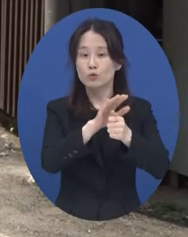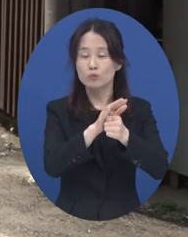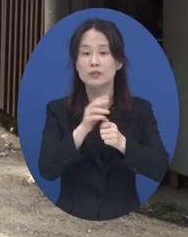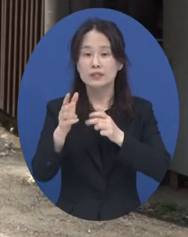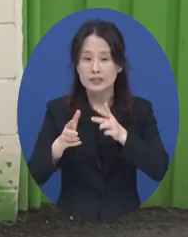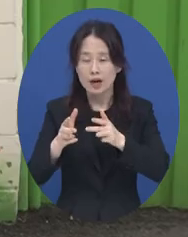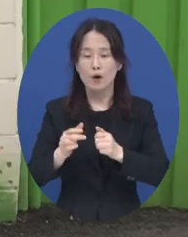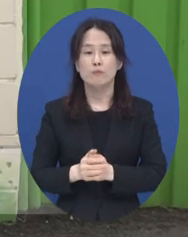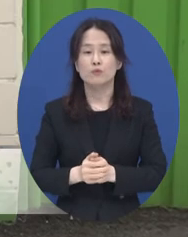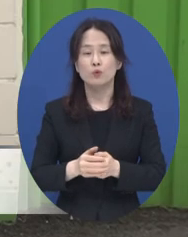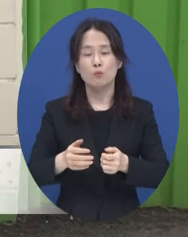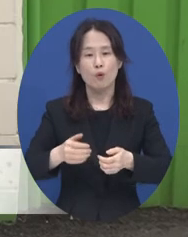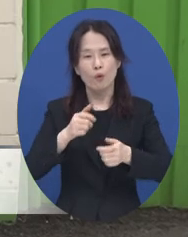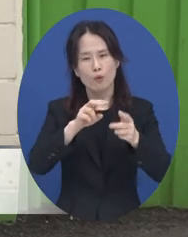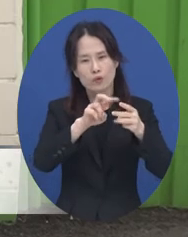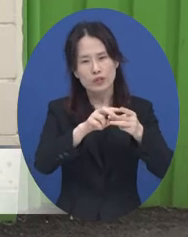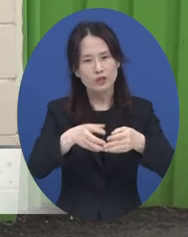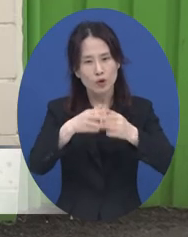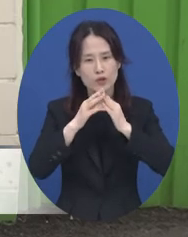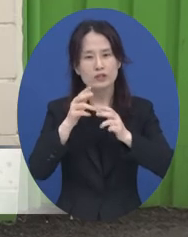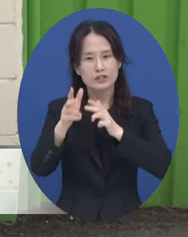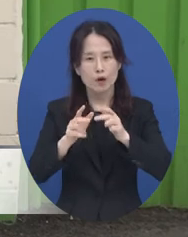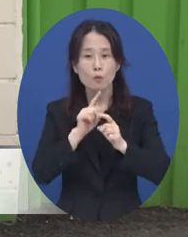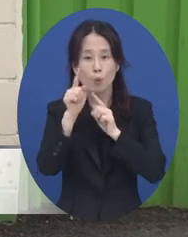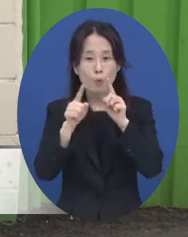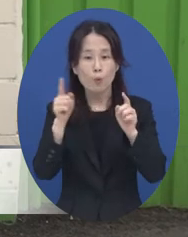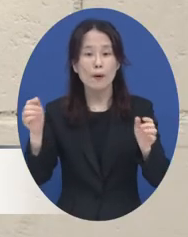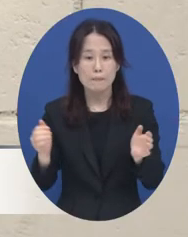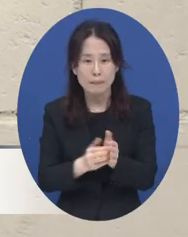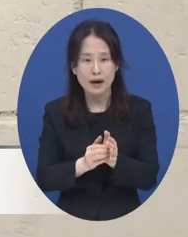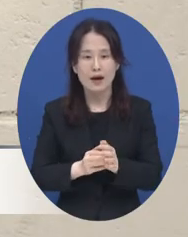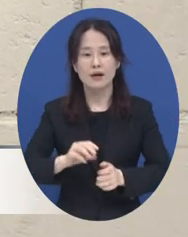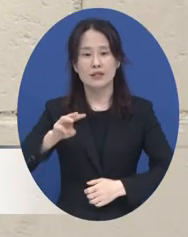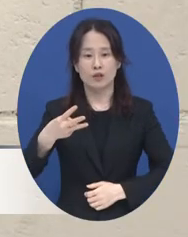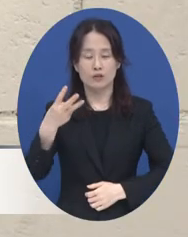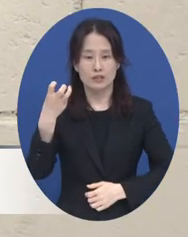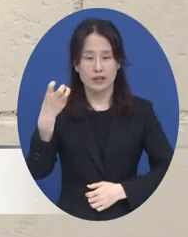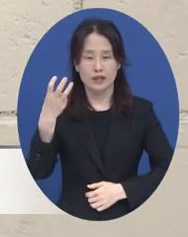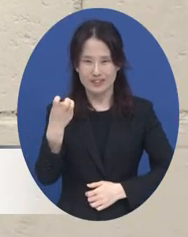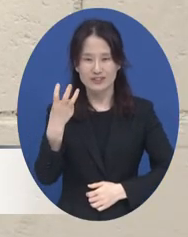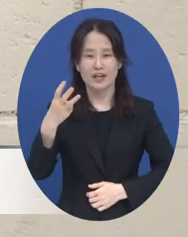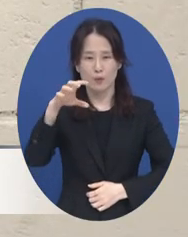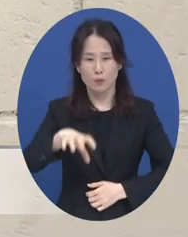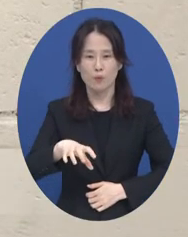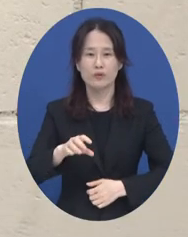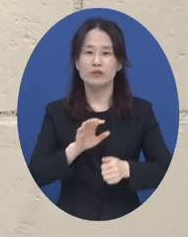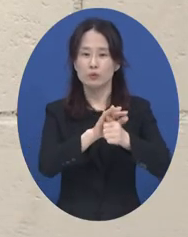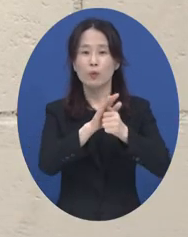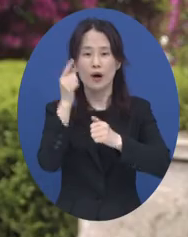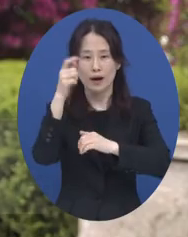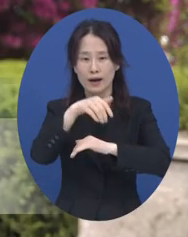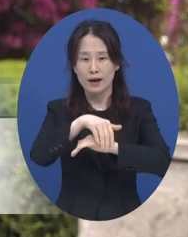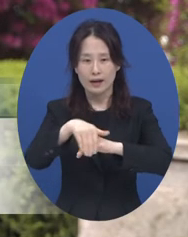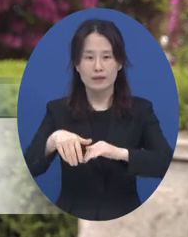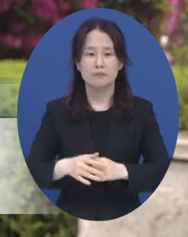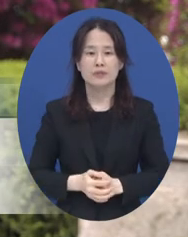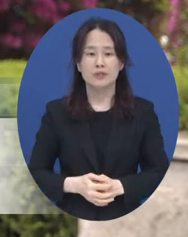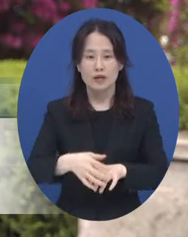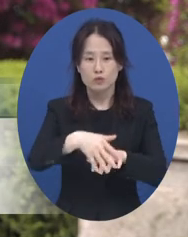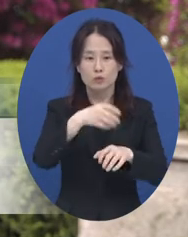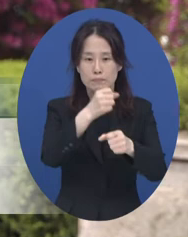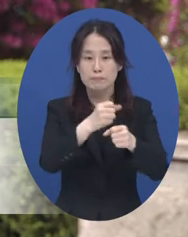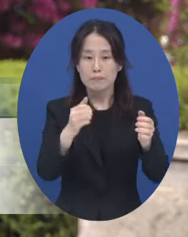고객센터 설치 사업 부문 공모를 거쳐 골목상권 33 곳에 힘을 실어 줍니다 골목상권